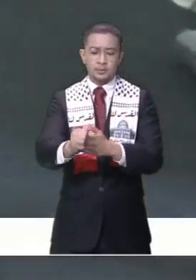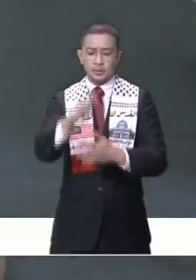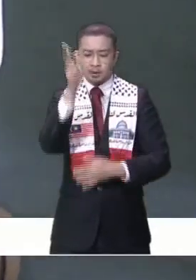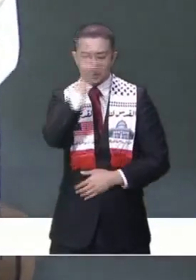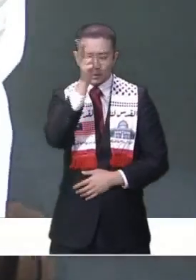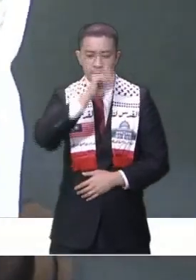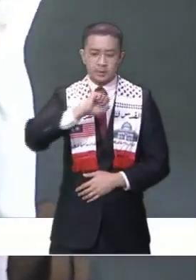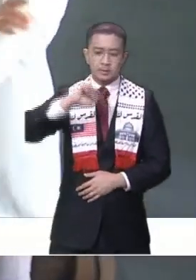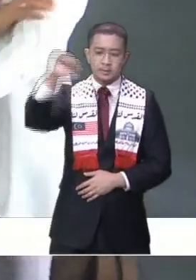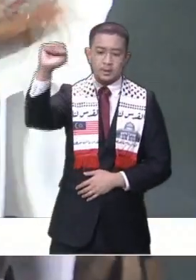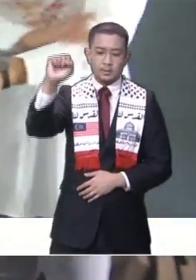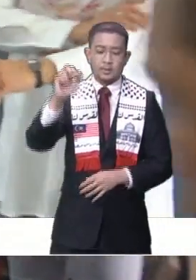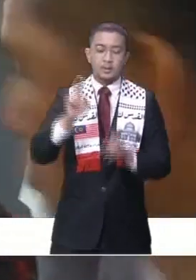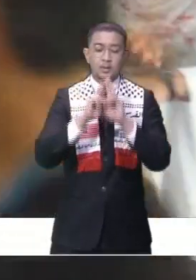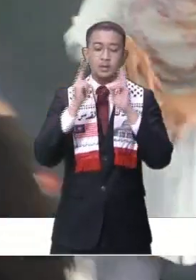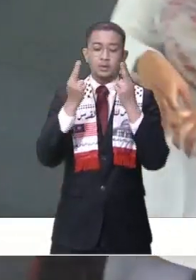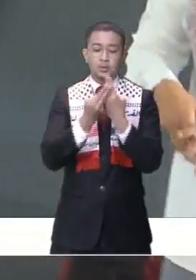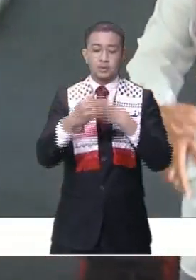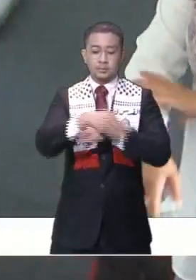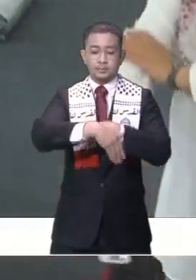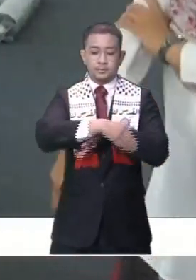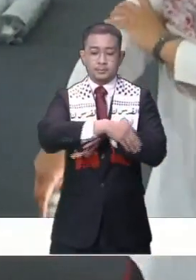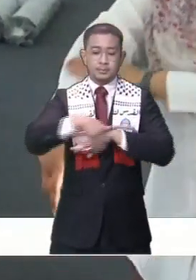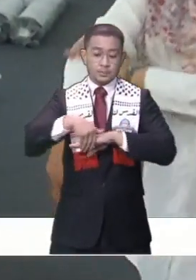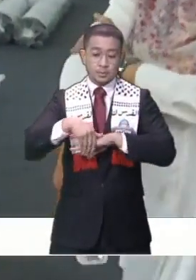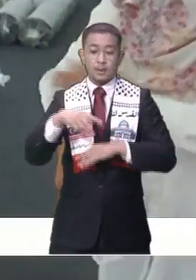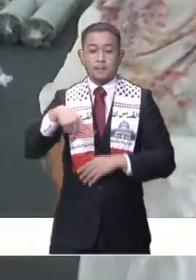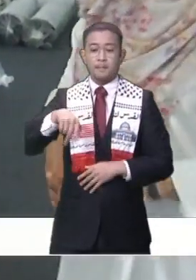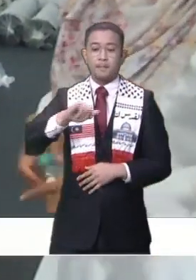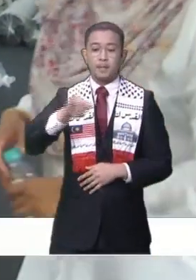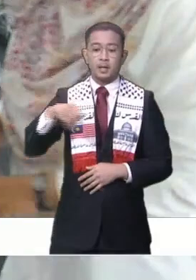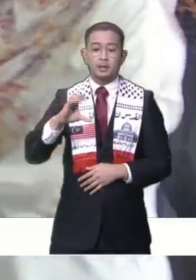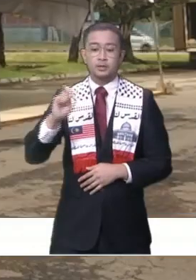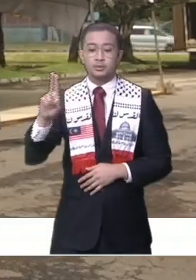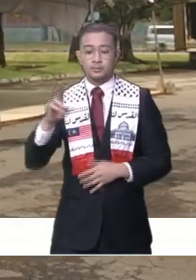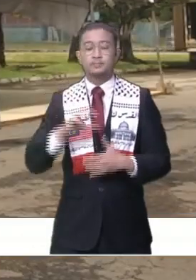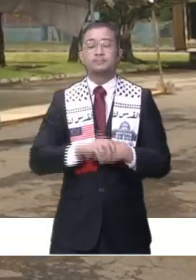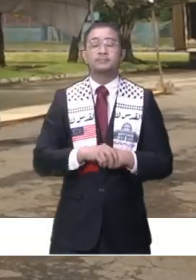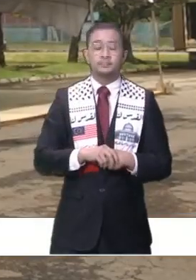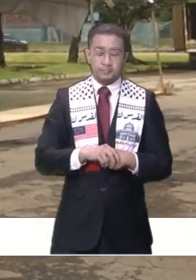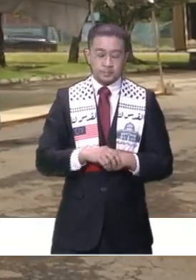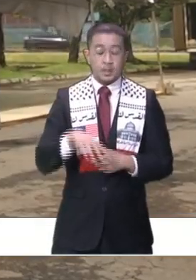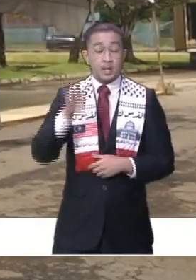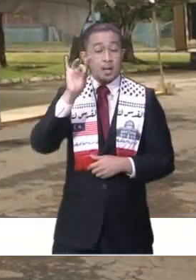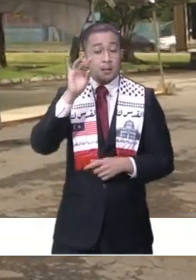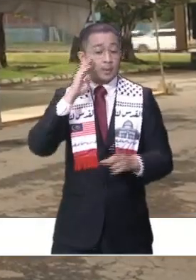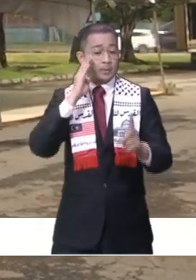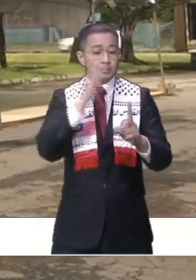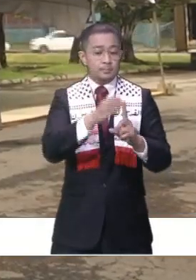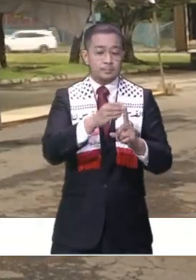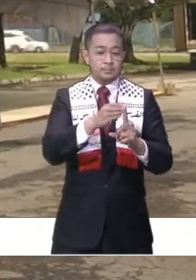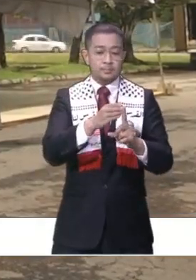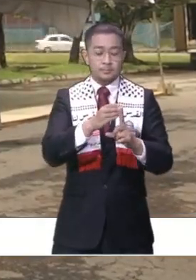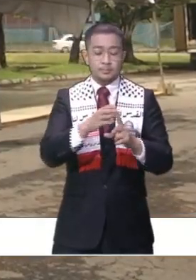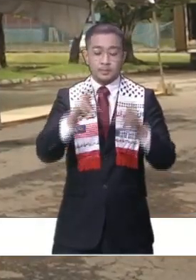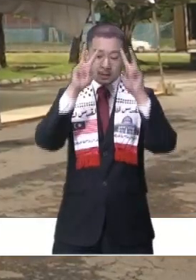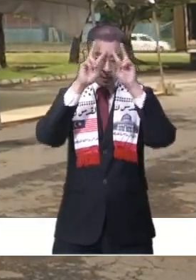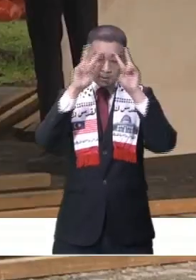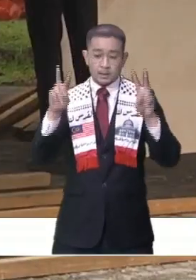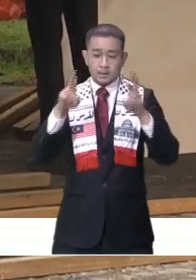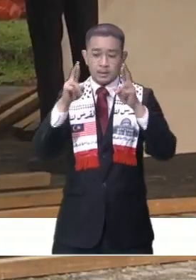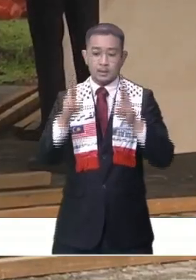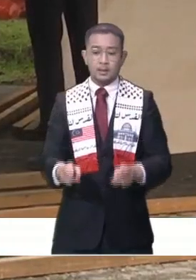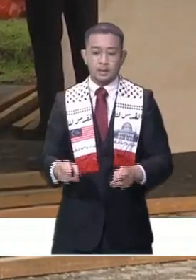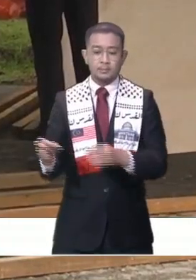Kerajaan Sabah dan Unit Pilarasan Lonjakan Prestasi Pacu Jabatan Perdana Menteri. 8 program tumpuan disediakan antaranya Kesejahteraan